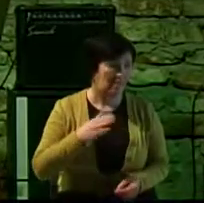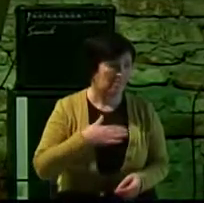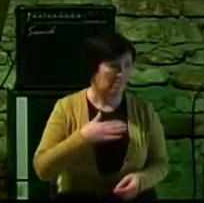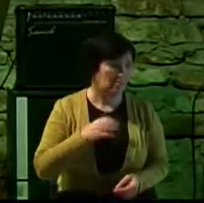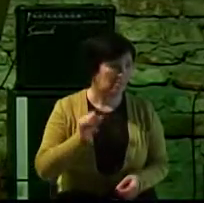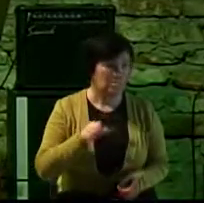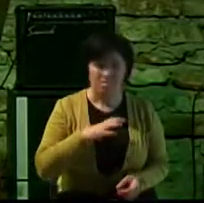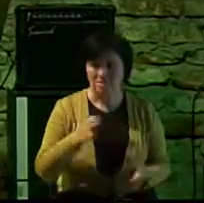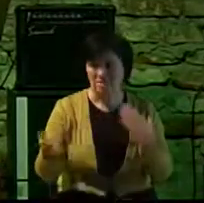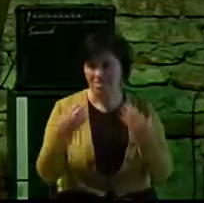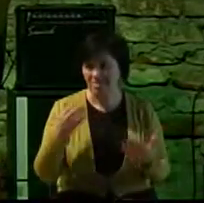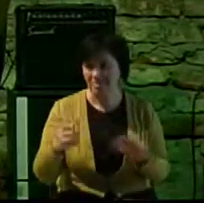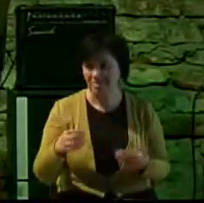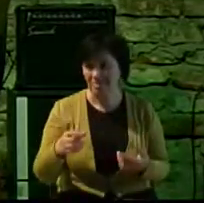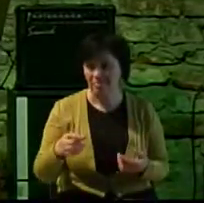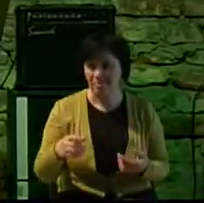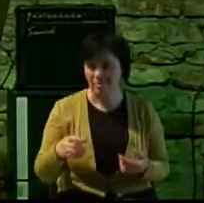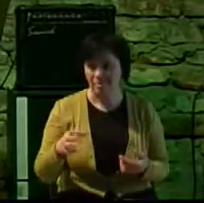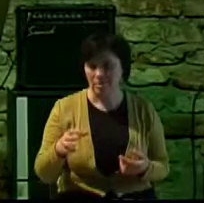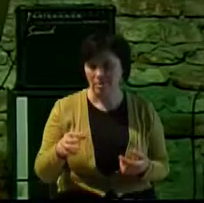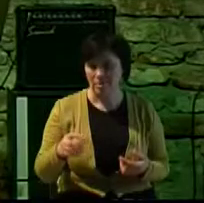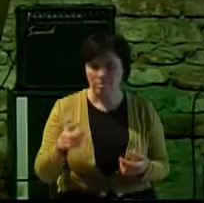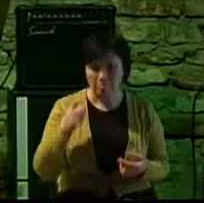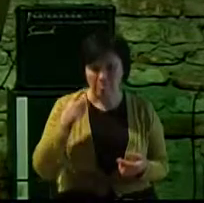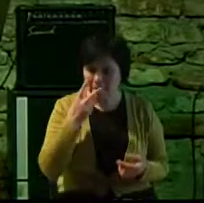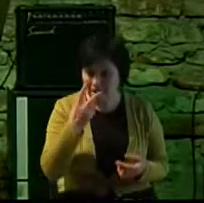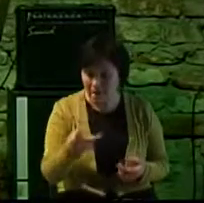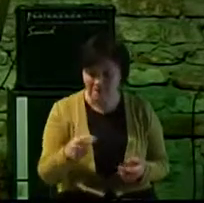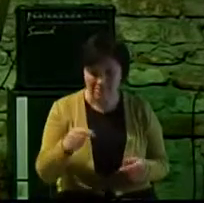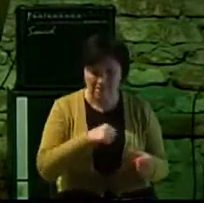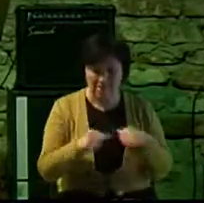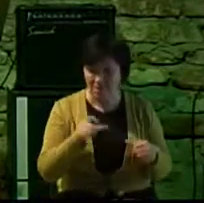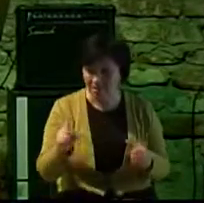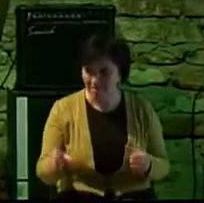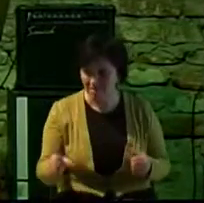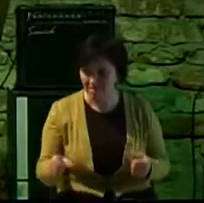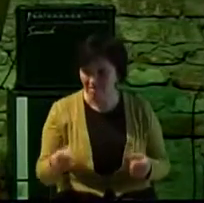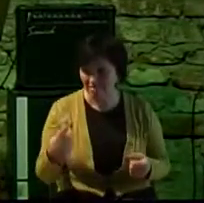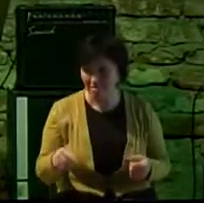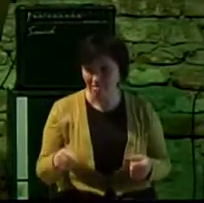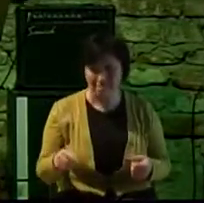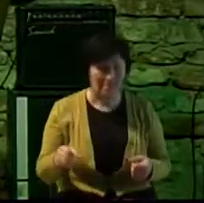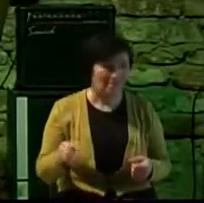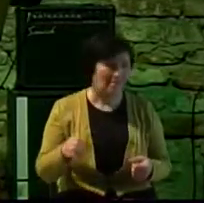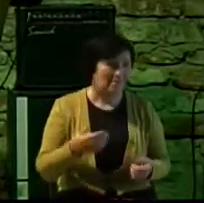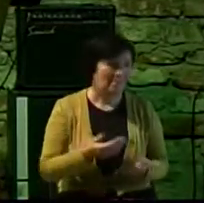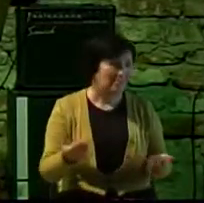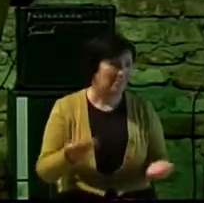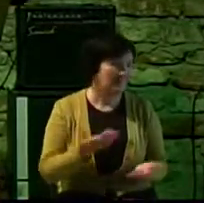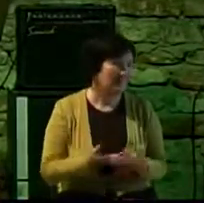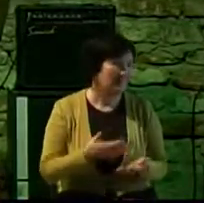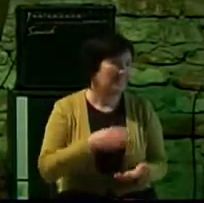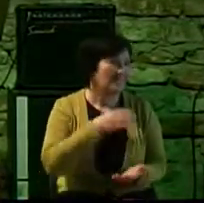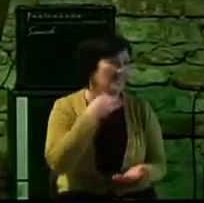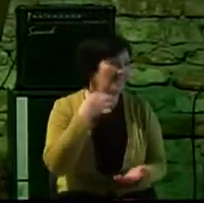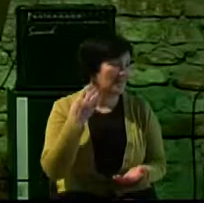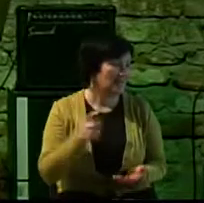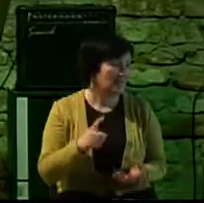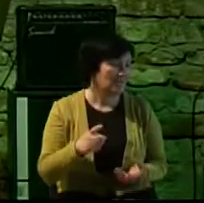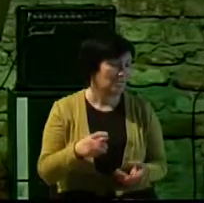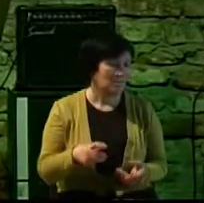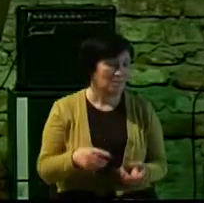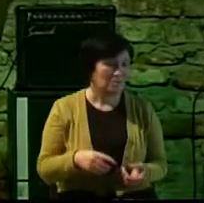кого-то обличать, не так приятно кому-то указывать на грех. И нам не хотелось бы это делать, потому что это